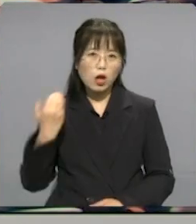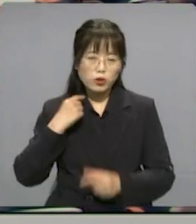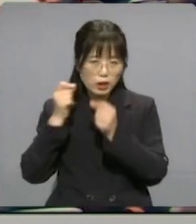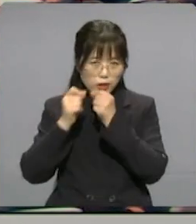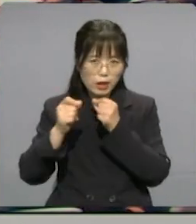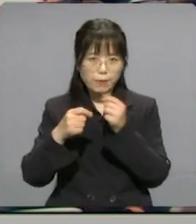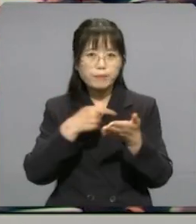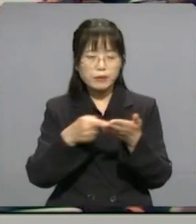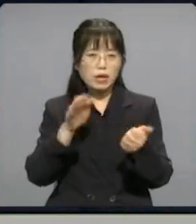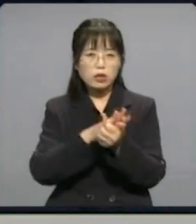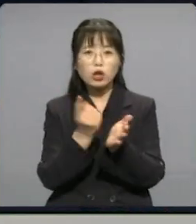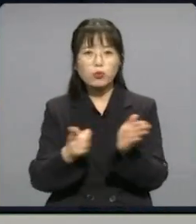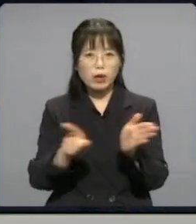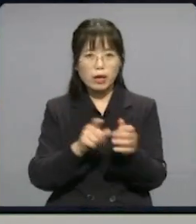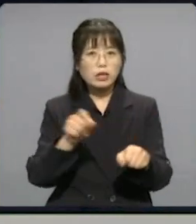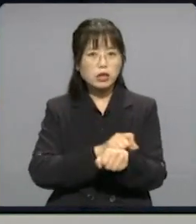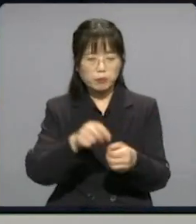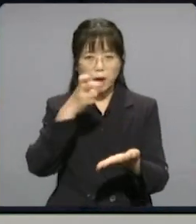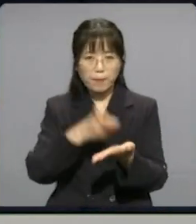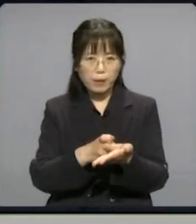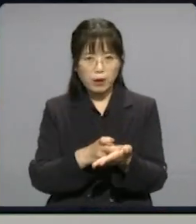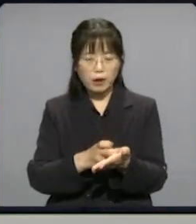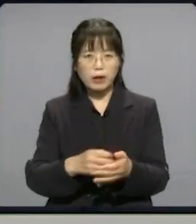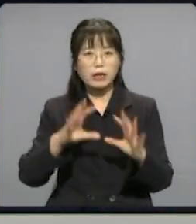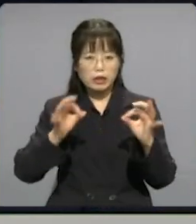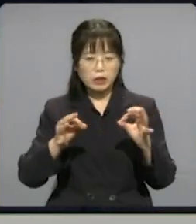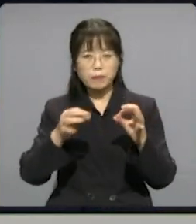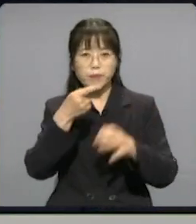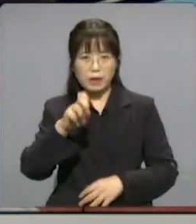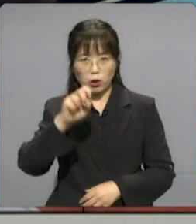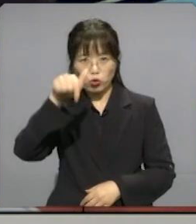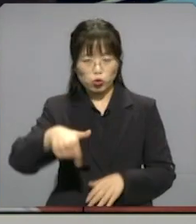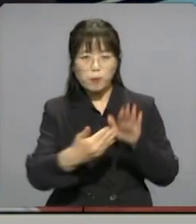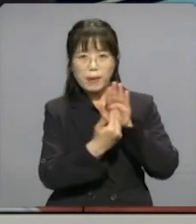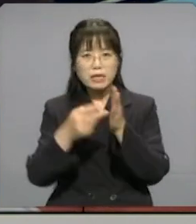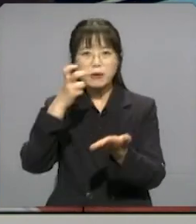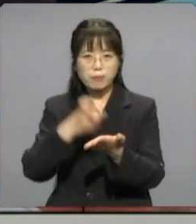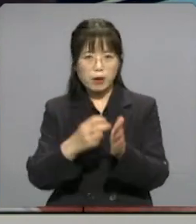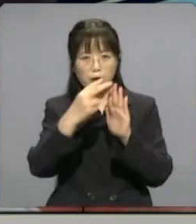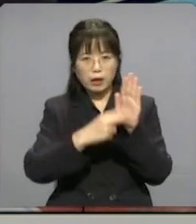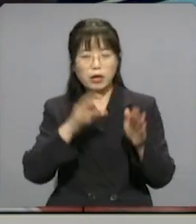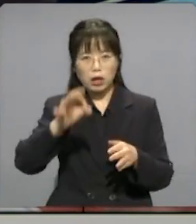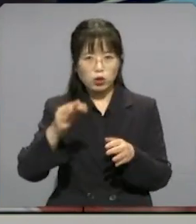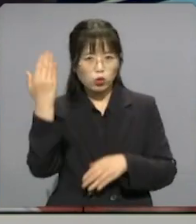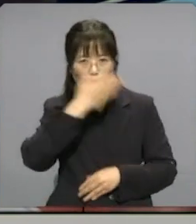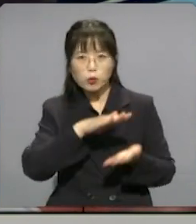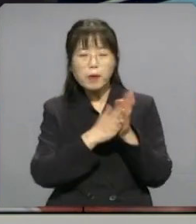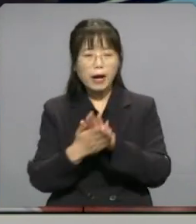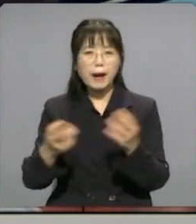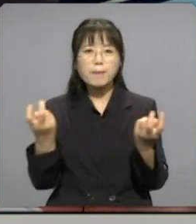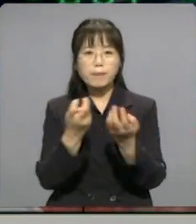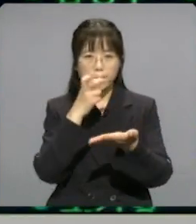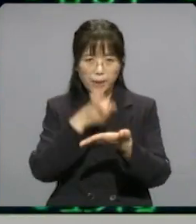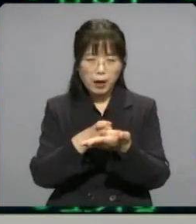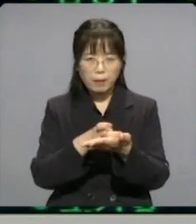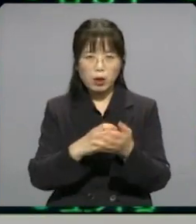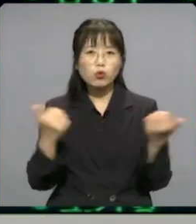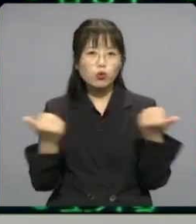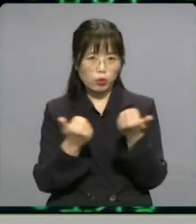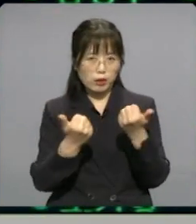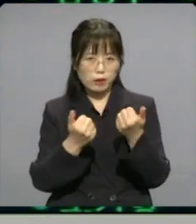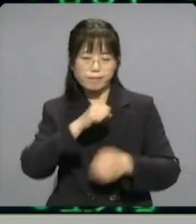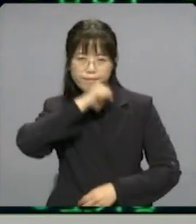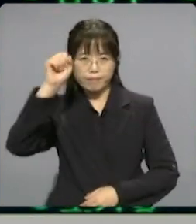전세 사기 피해 지원을 위한 특별법과 이른바 김남국 방지법으로 불리는 가상자산 투명화 법안이 오늘 국회